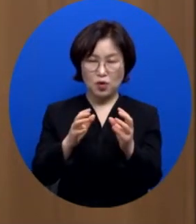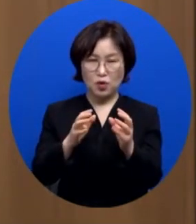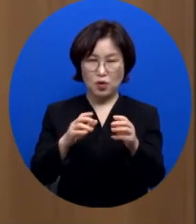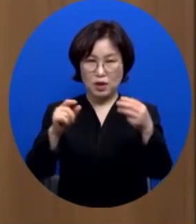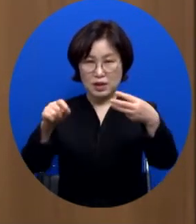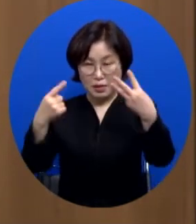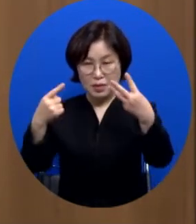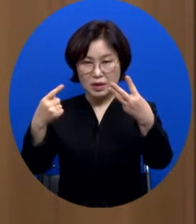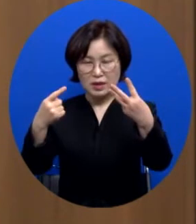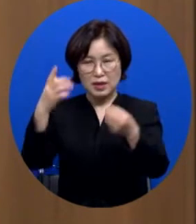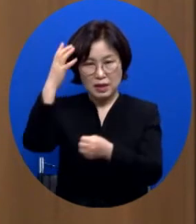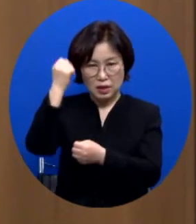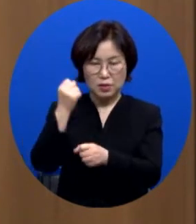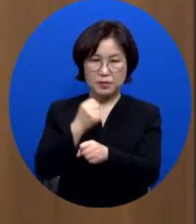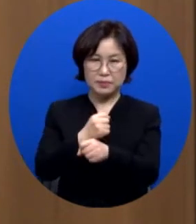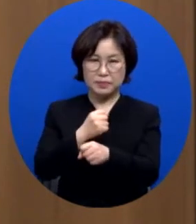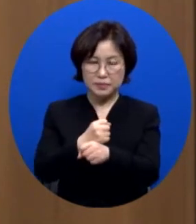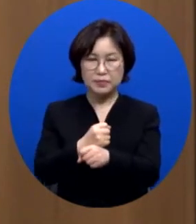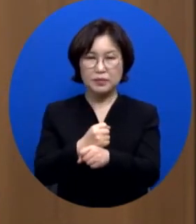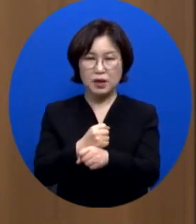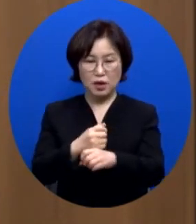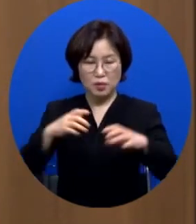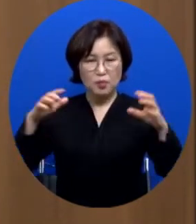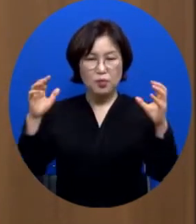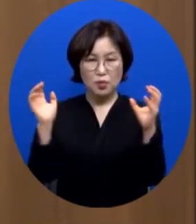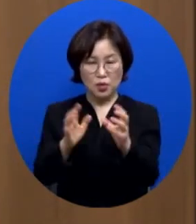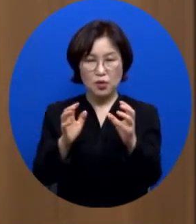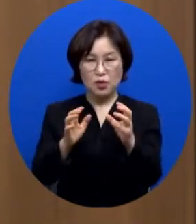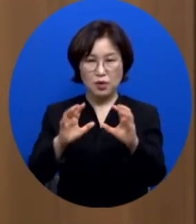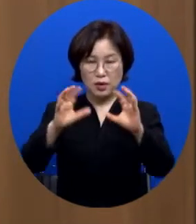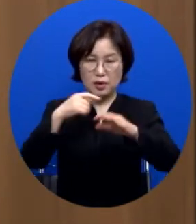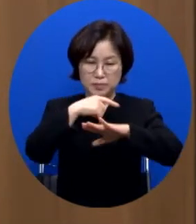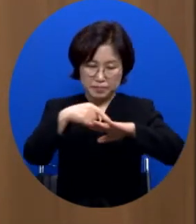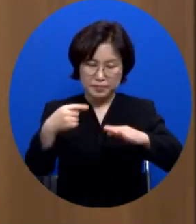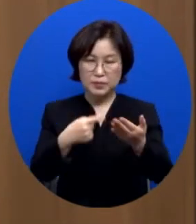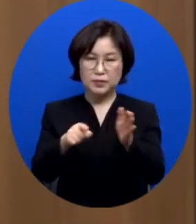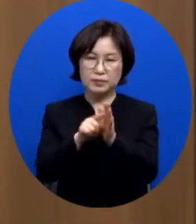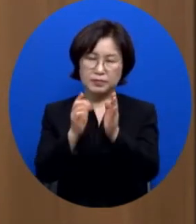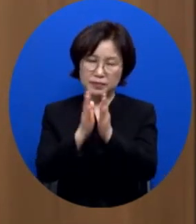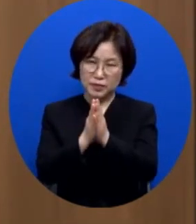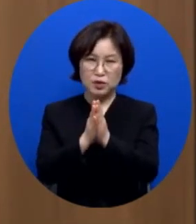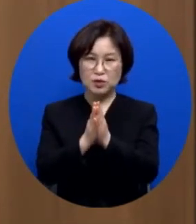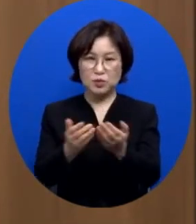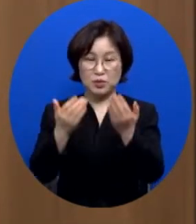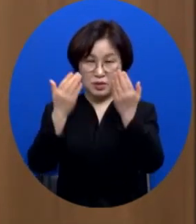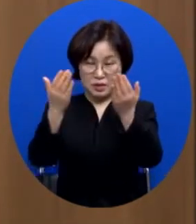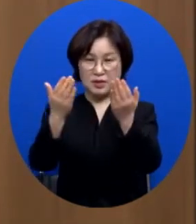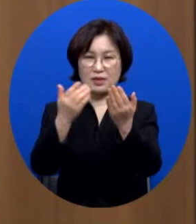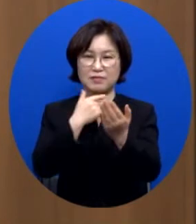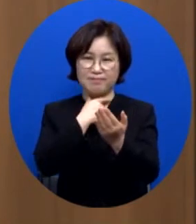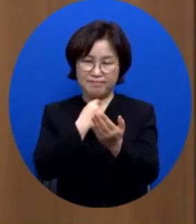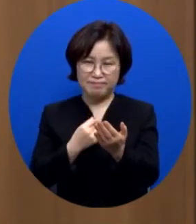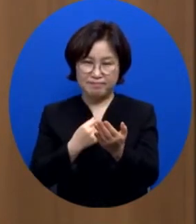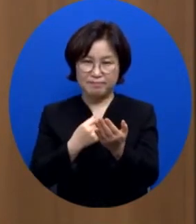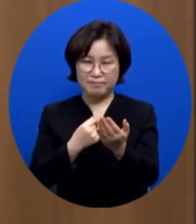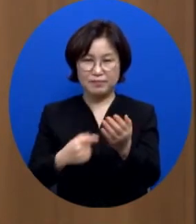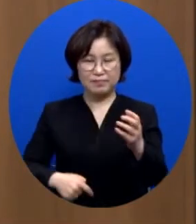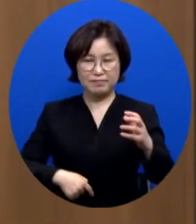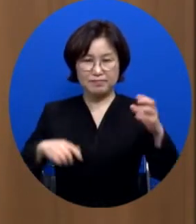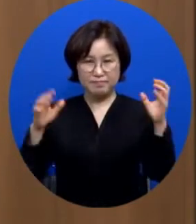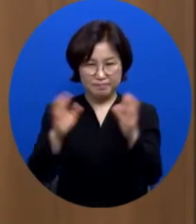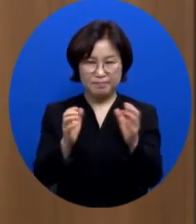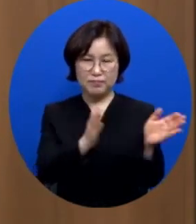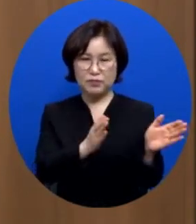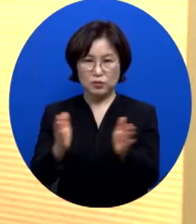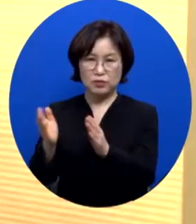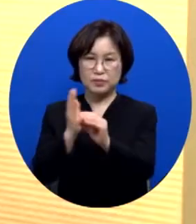그것을 회상하면서 한번 모여서 나라와 민족을 위한 기도를 한번 연합해보자 하는 의도로